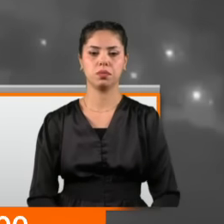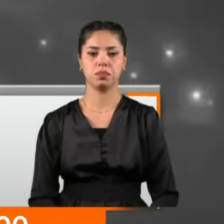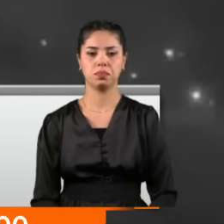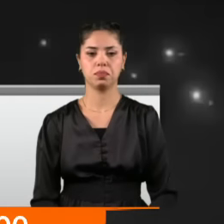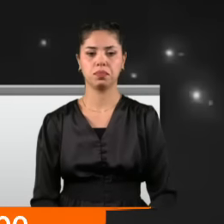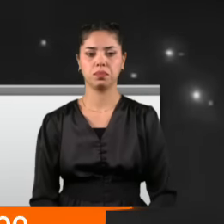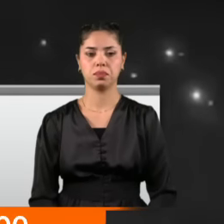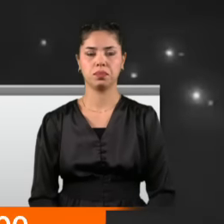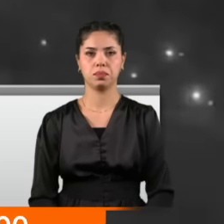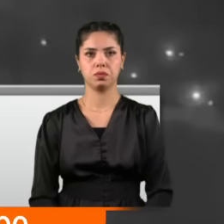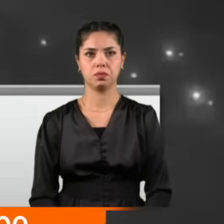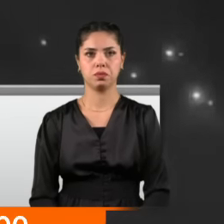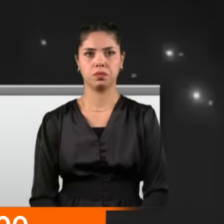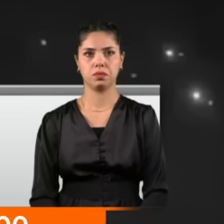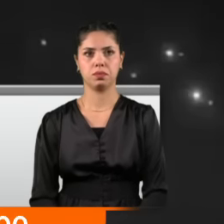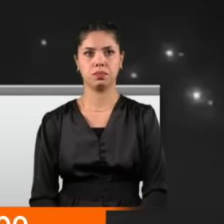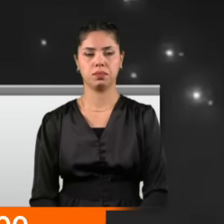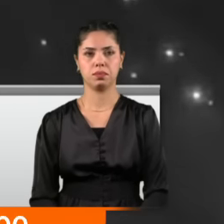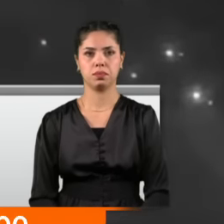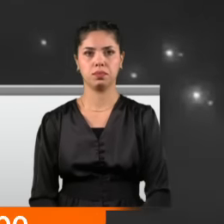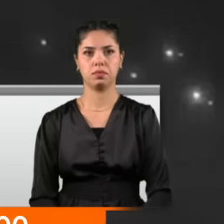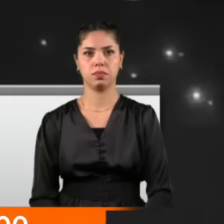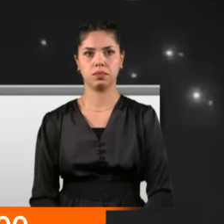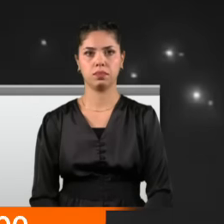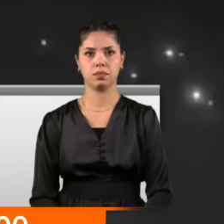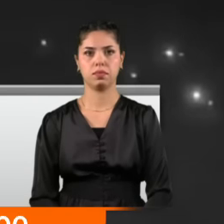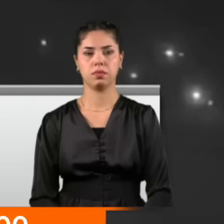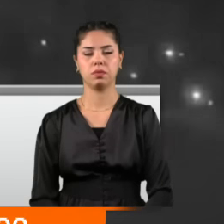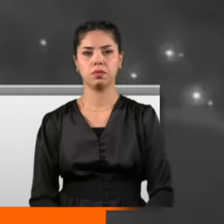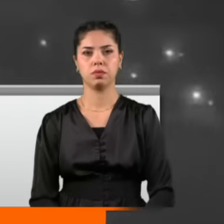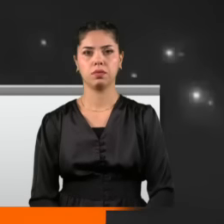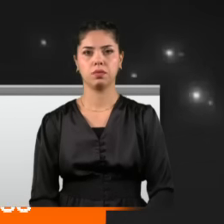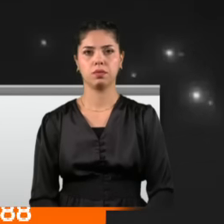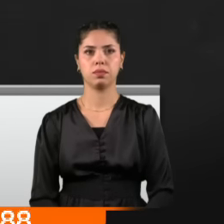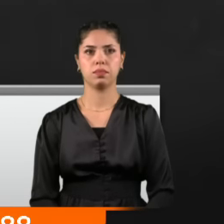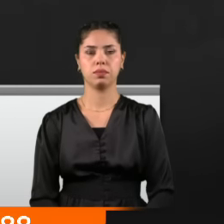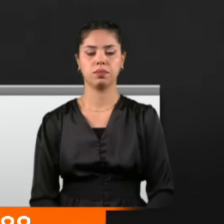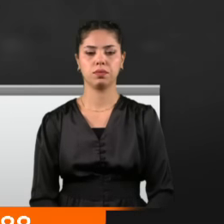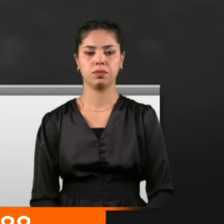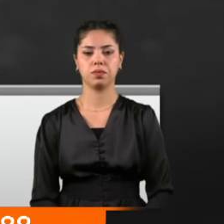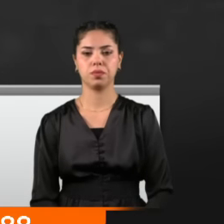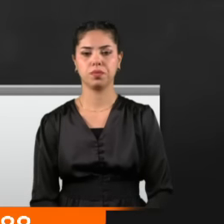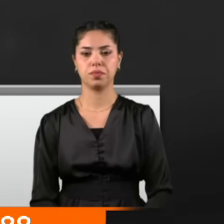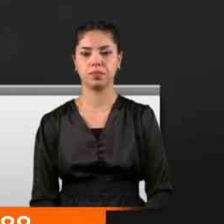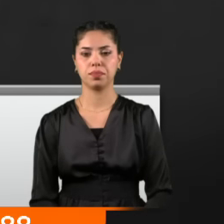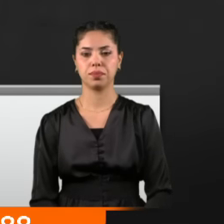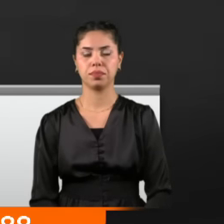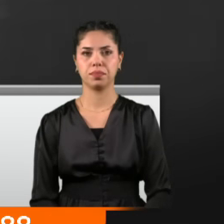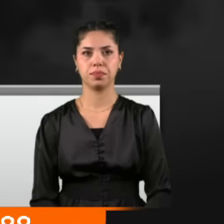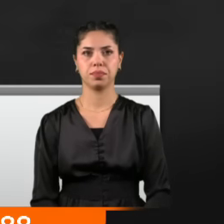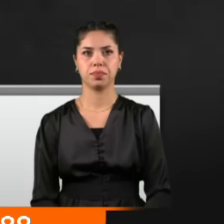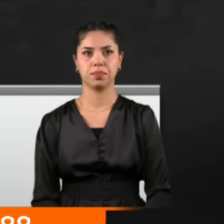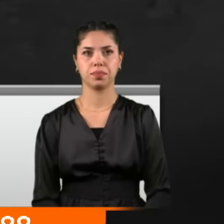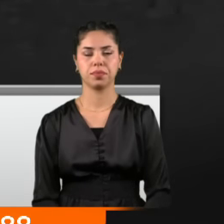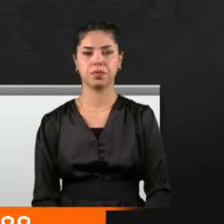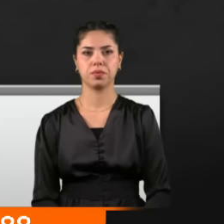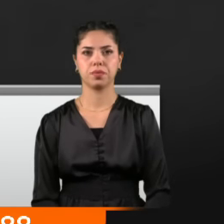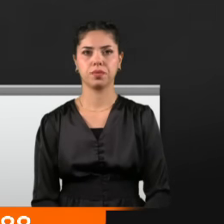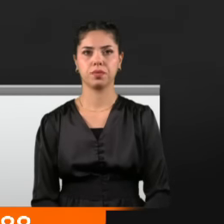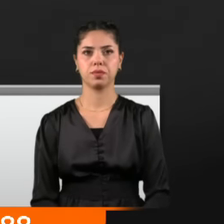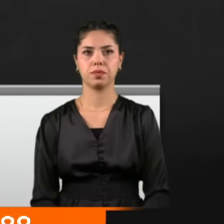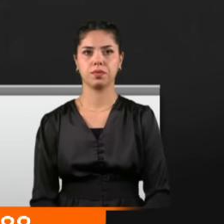elindeki çelik ve zırhlı stratejik ihtiyatlarını kullanmaya başladı. Ve bu sadece nükleer silah olmayan balistik